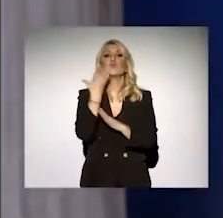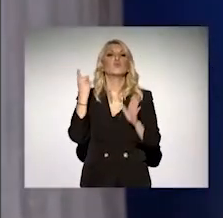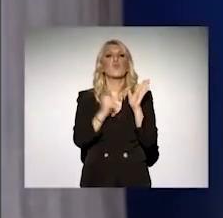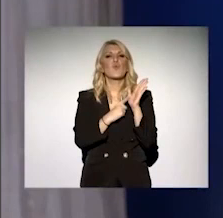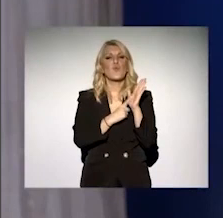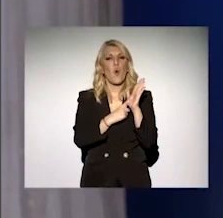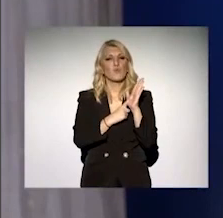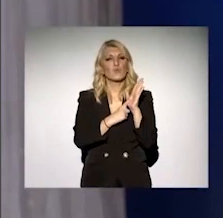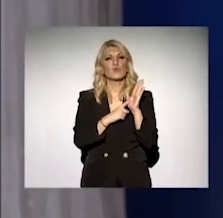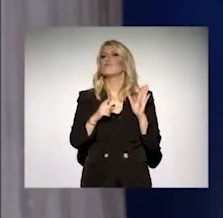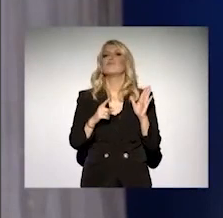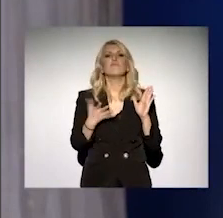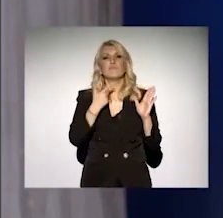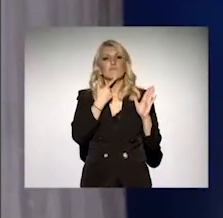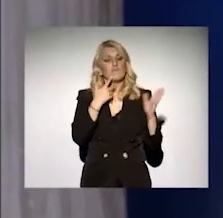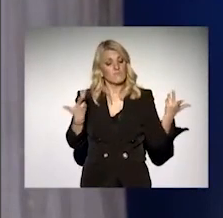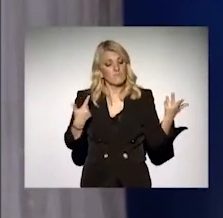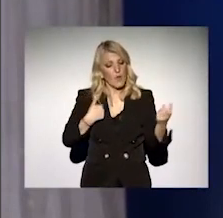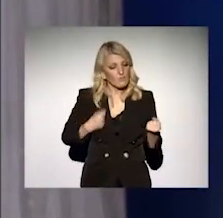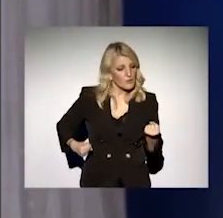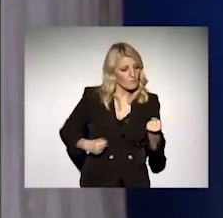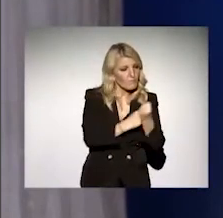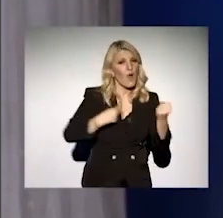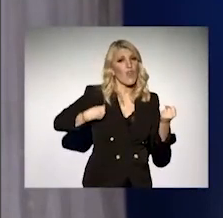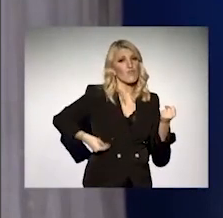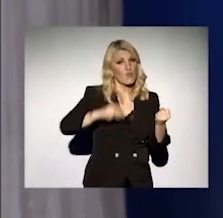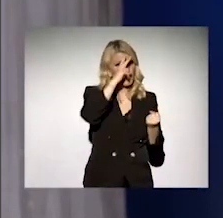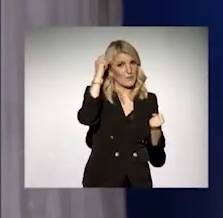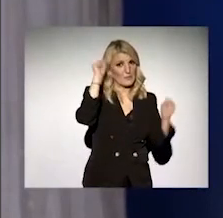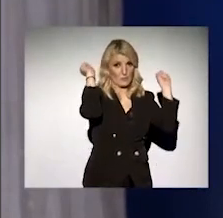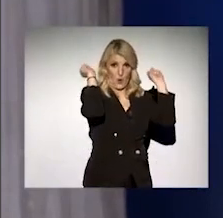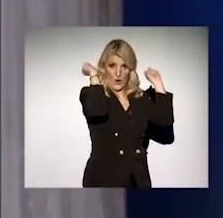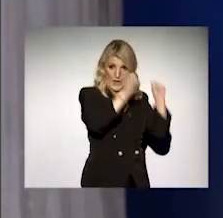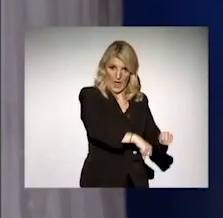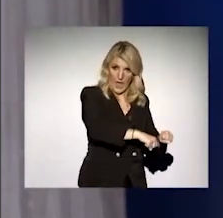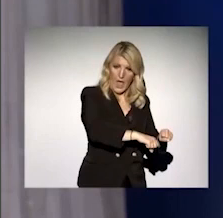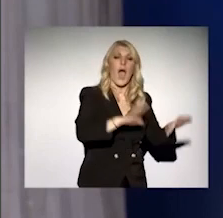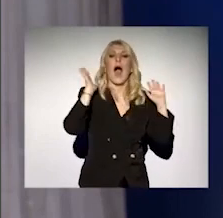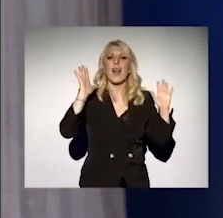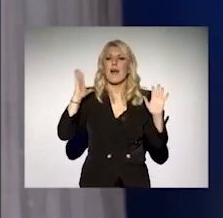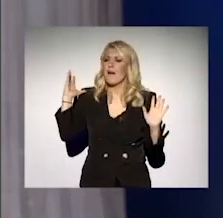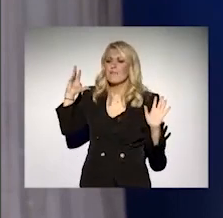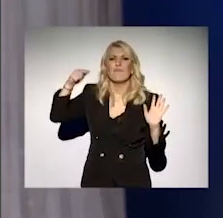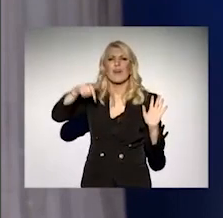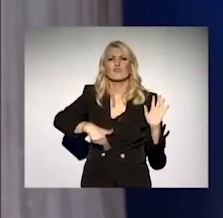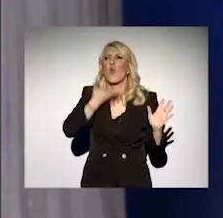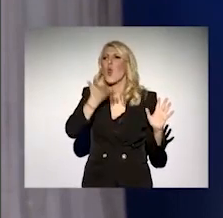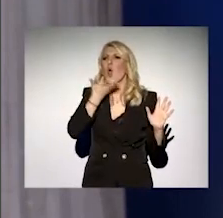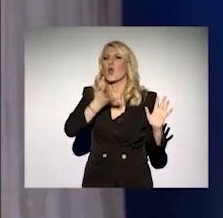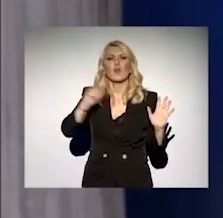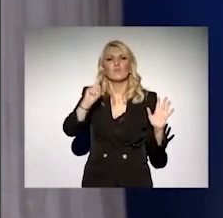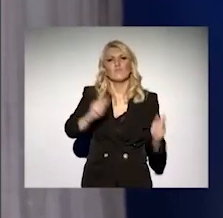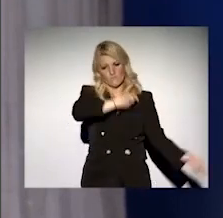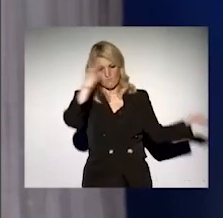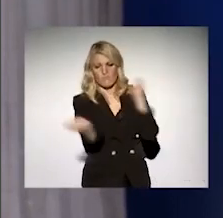να κυριαρχεί ως πολιτική αντιπαράθεση μια ενεξελίξη δικαστική υπόθεση στη βάση της